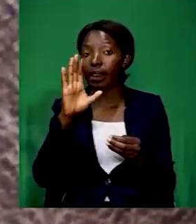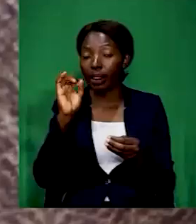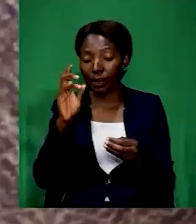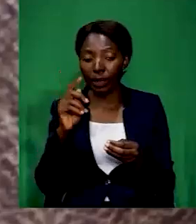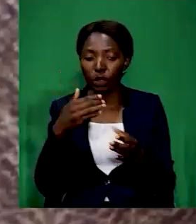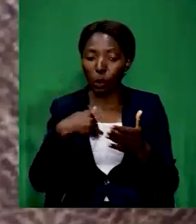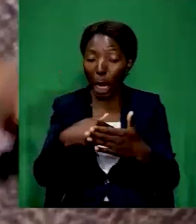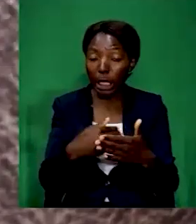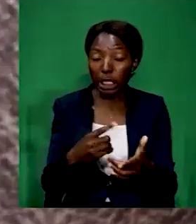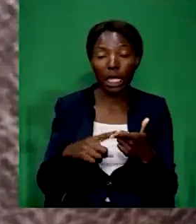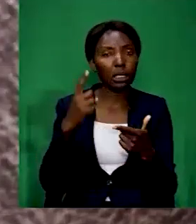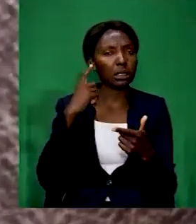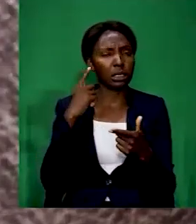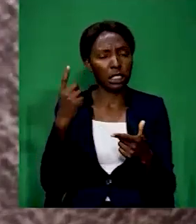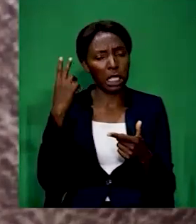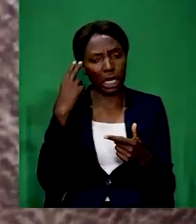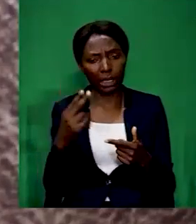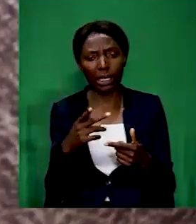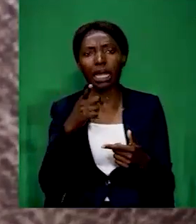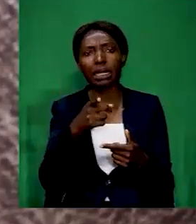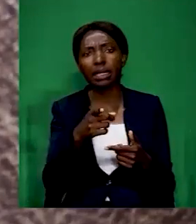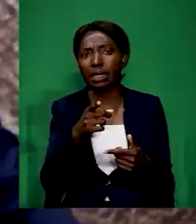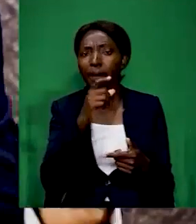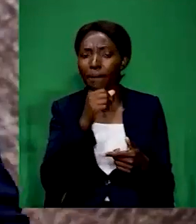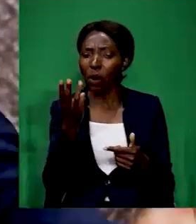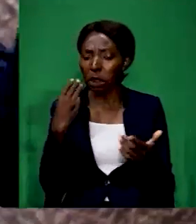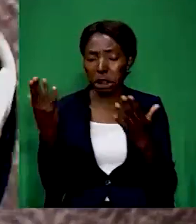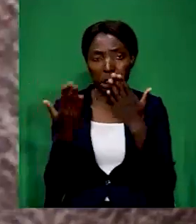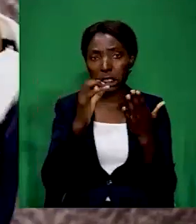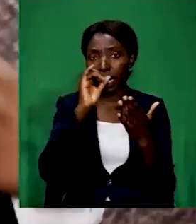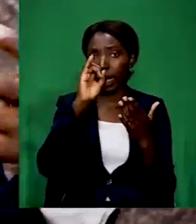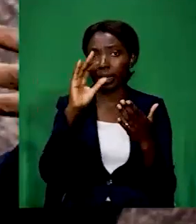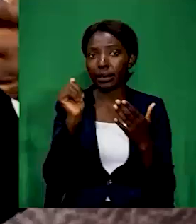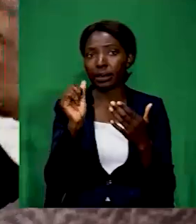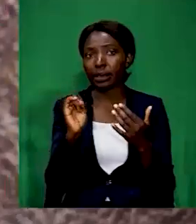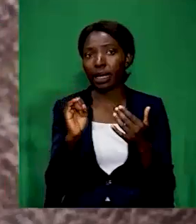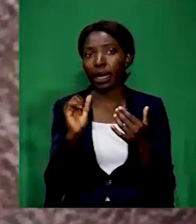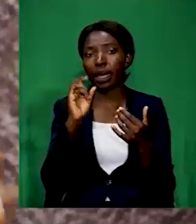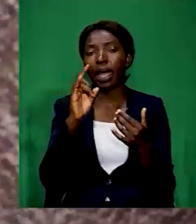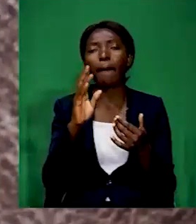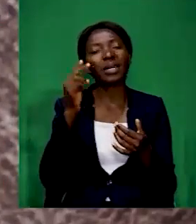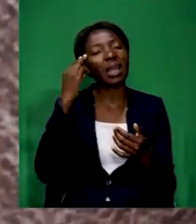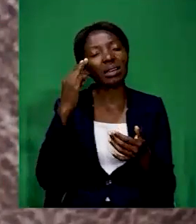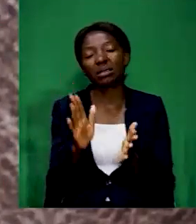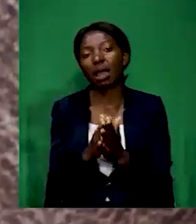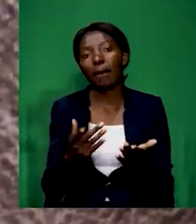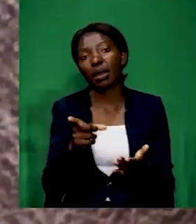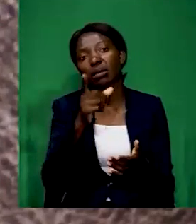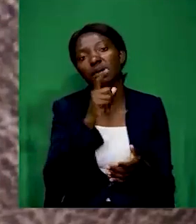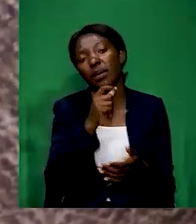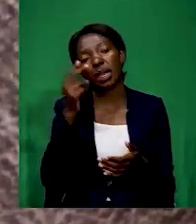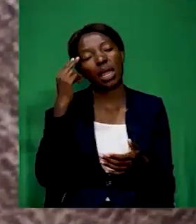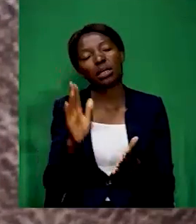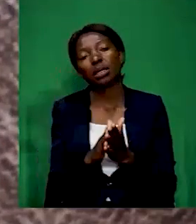muri kuverengwa. Tiri kuverengwa ndiye Isaiah 53. But apana spirit of discernment. Apana spirit